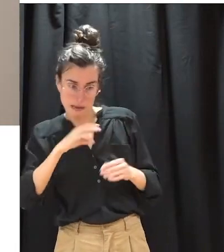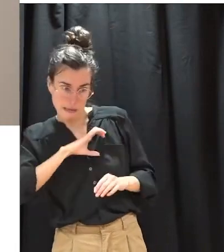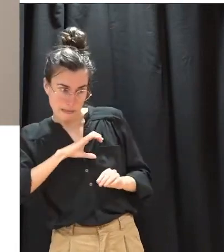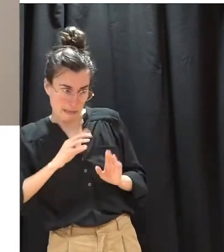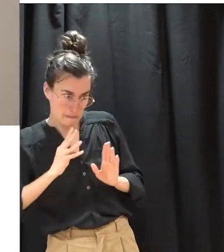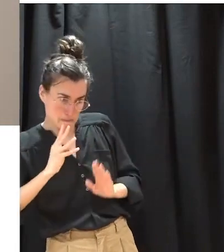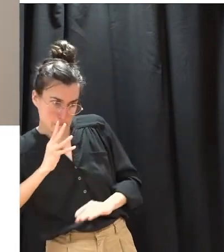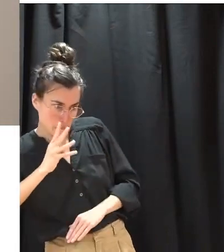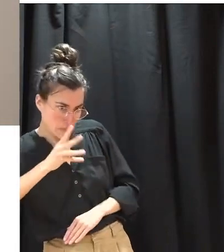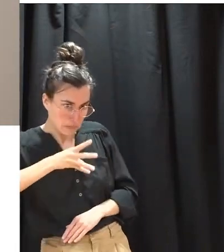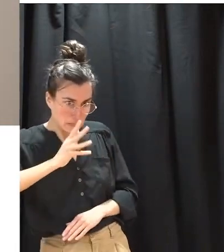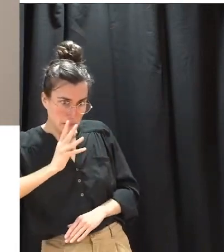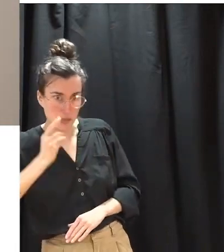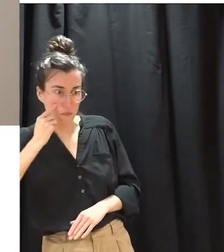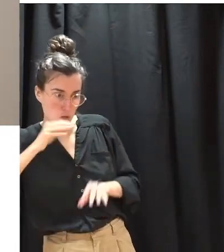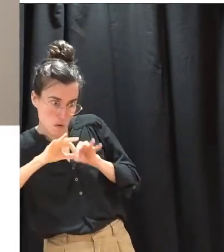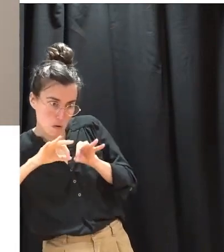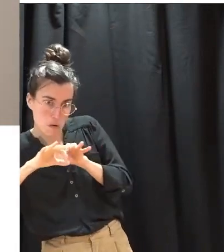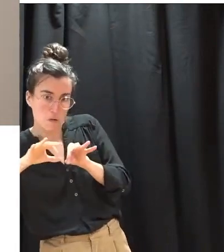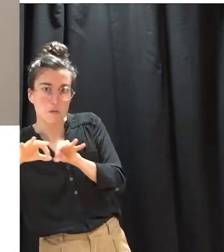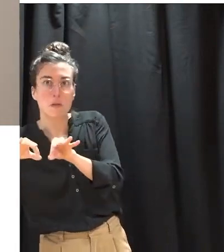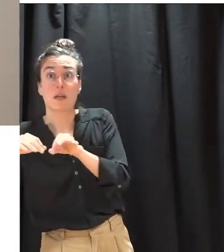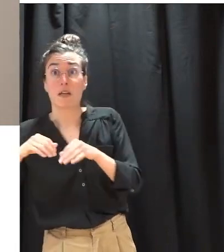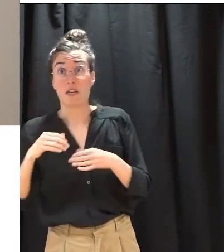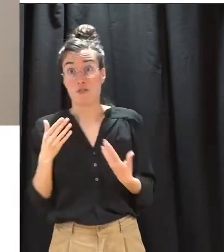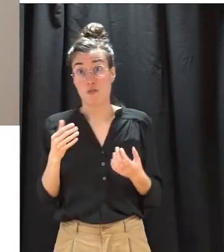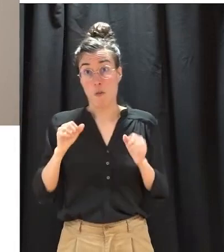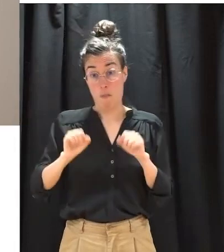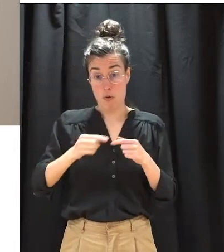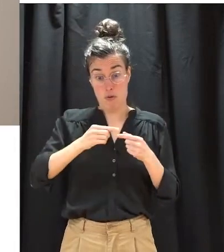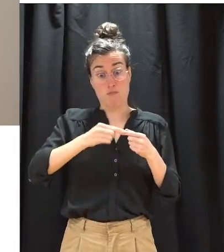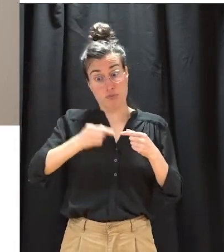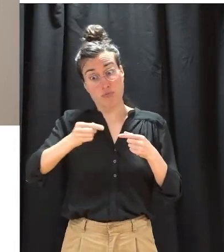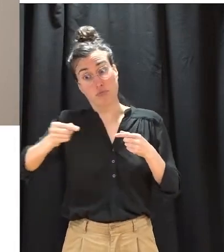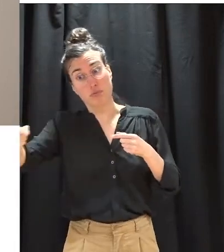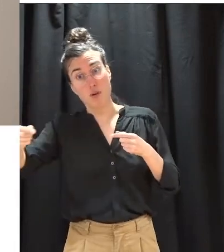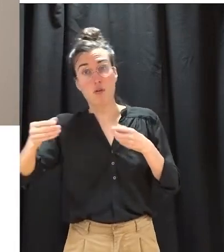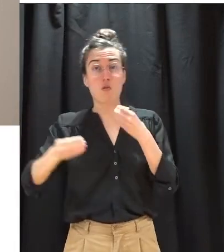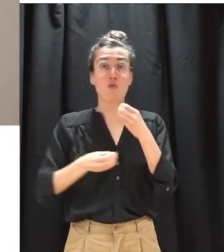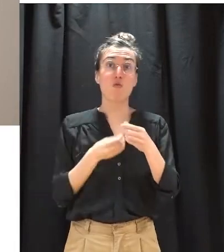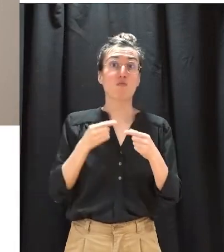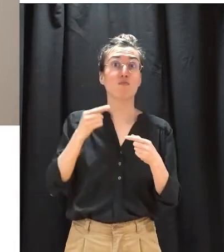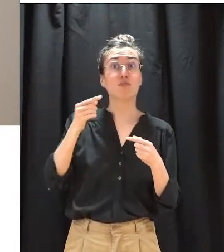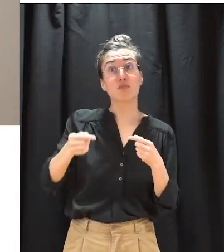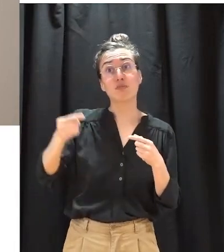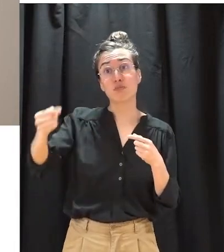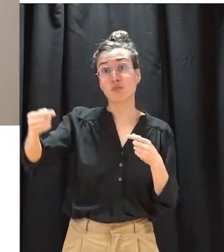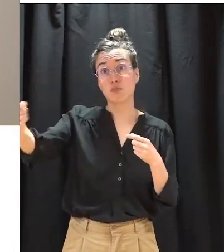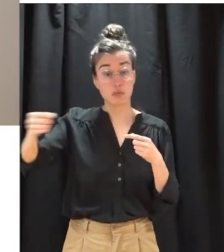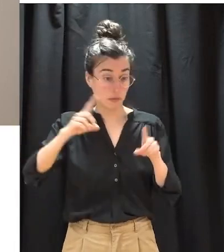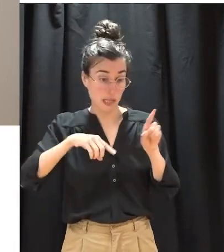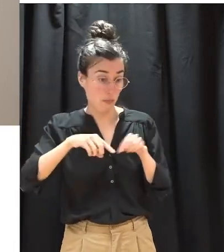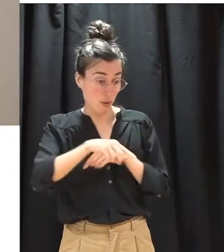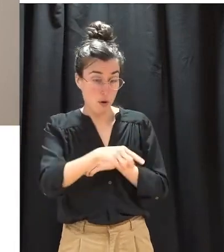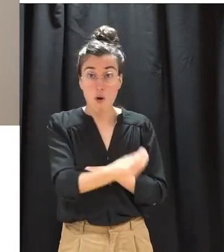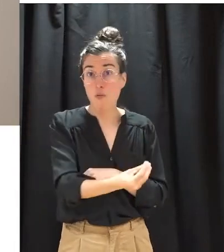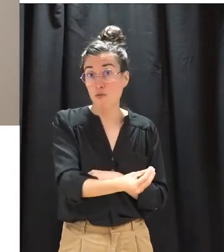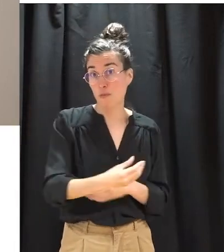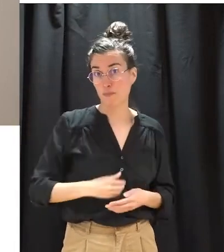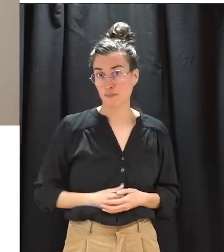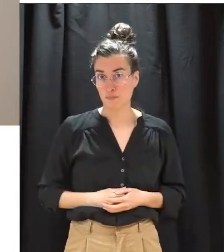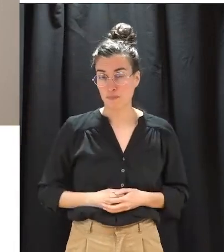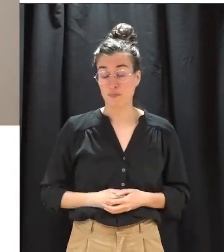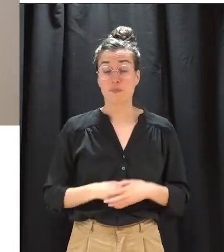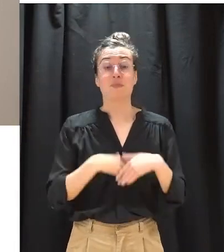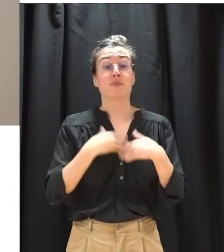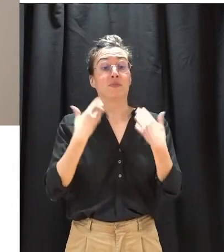prendre différentes au niveau de la temporalité, ça peut être très très variable en fonction des enfants. Ensuite, on va prescrire des séances